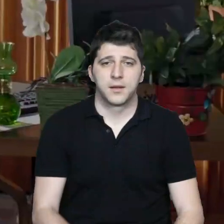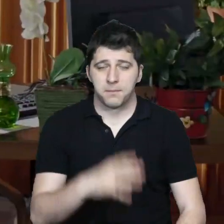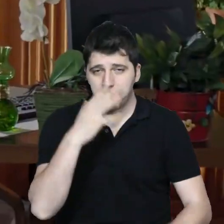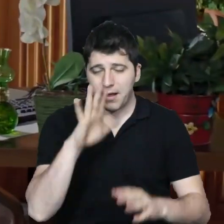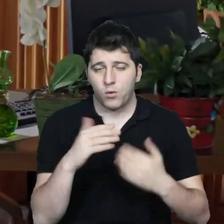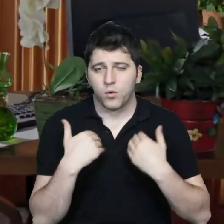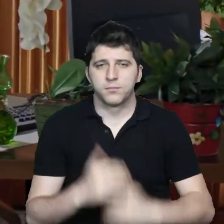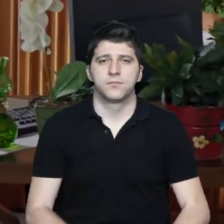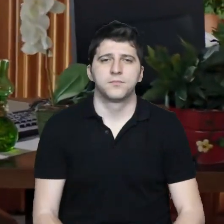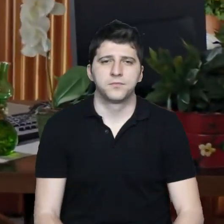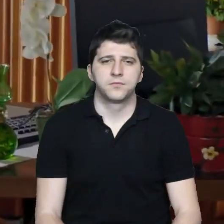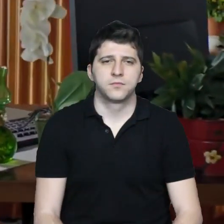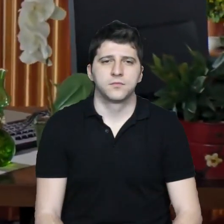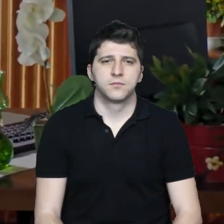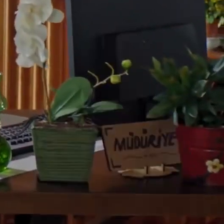Bekliyorum.